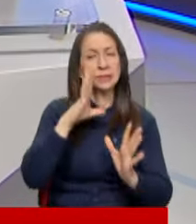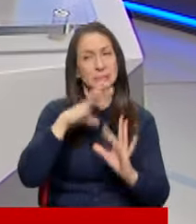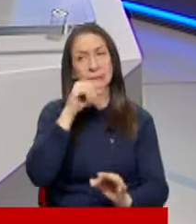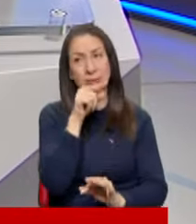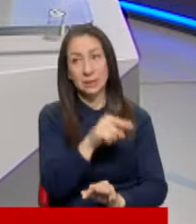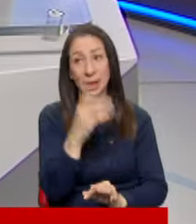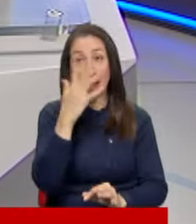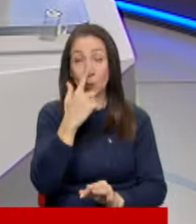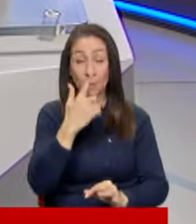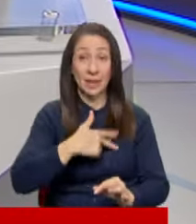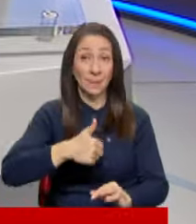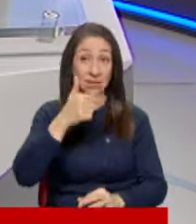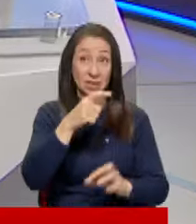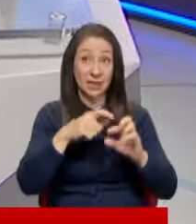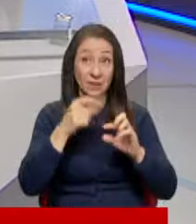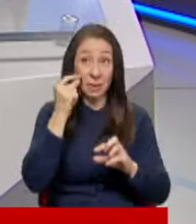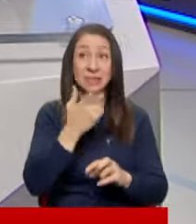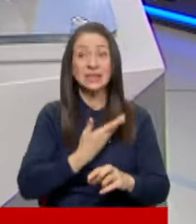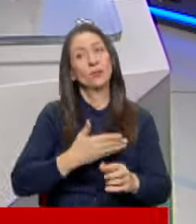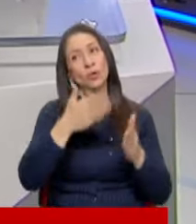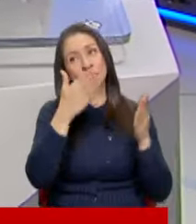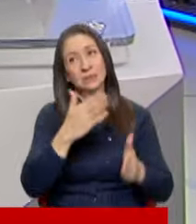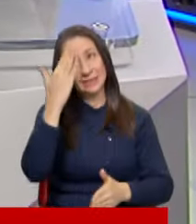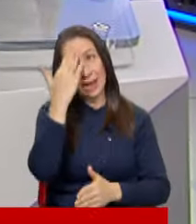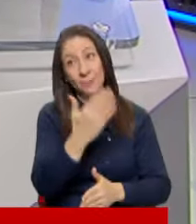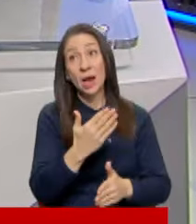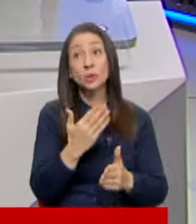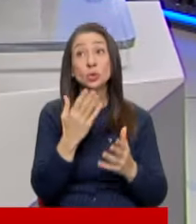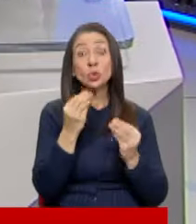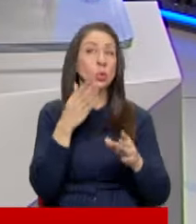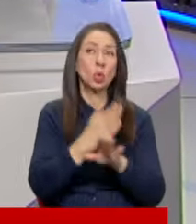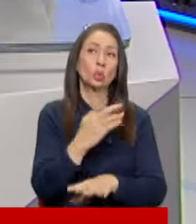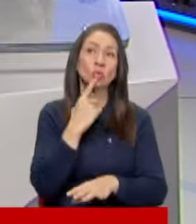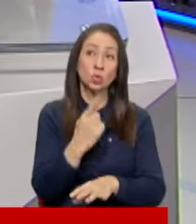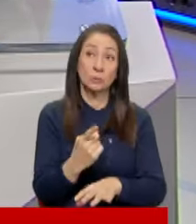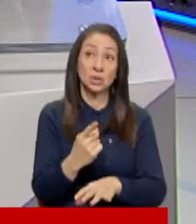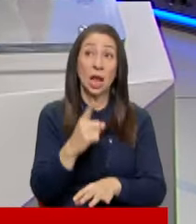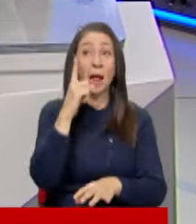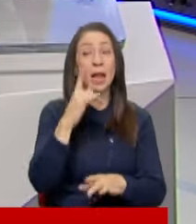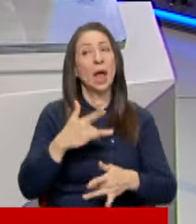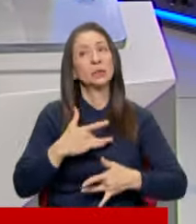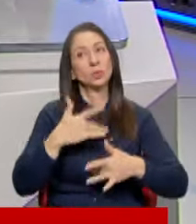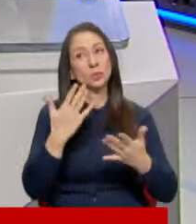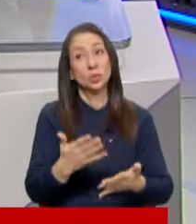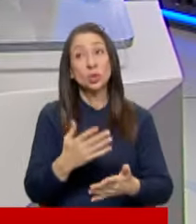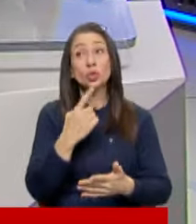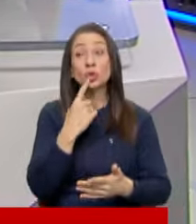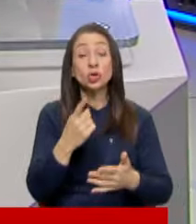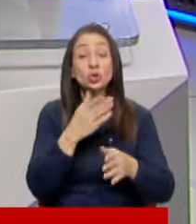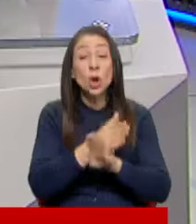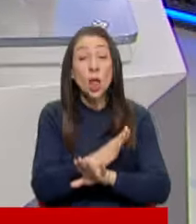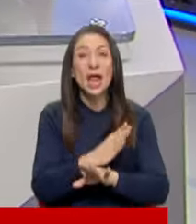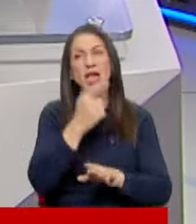Karabük belediye başkanımız Rafet bey seviyorum kendisini Selamlar sunuyorum Çok doğru söylemiştir Allah razı olsun söylediği